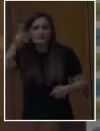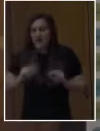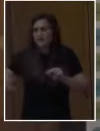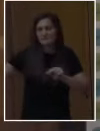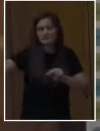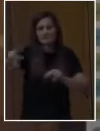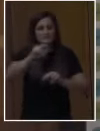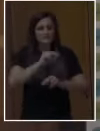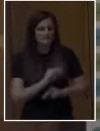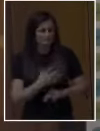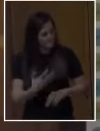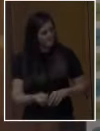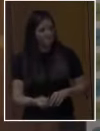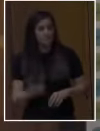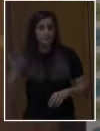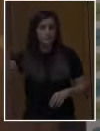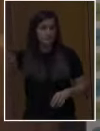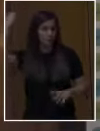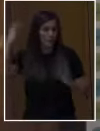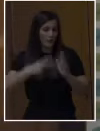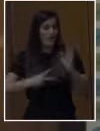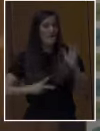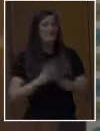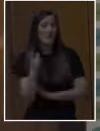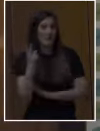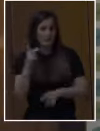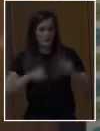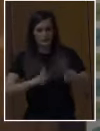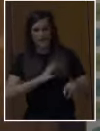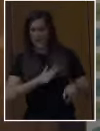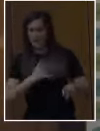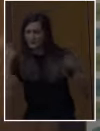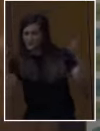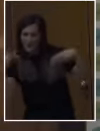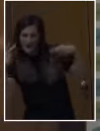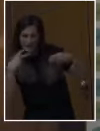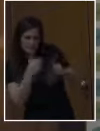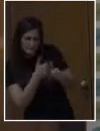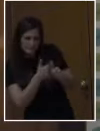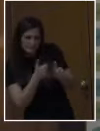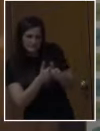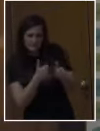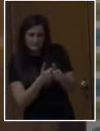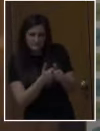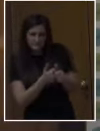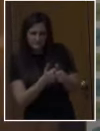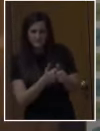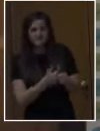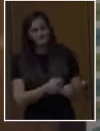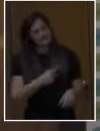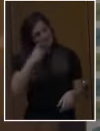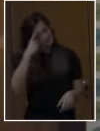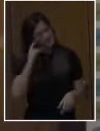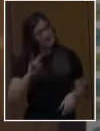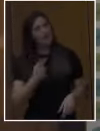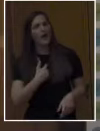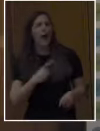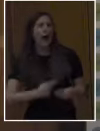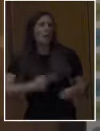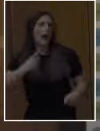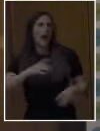Τότε, όσοι μας ξέρανε ή όσοι μας παρακολουθούσαν, γνωρίζανε ότι δεν θα κάνουμε μία εκδήλωση απλά για να κάνουμε μία